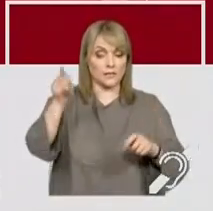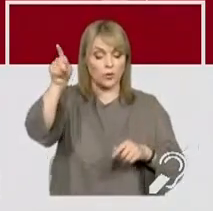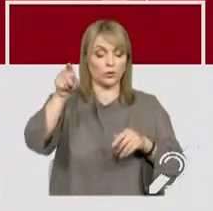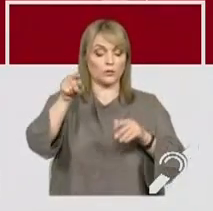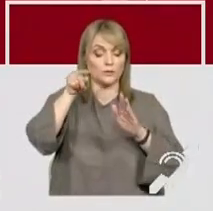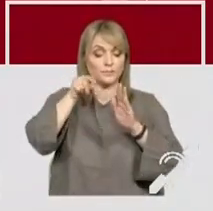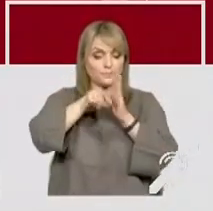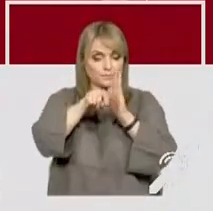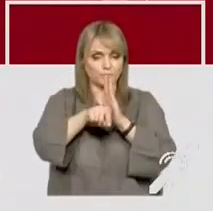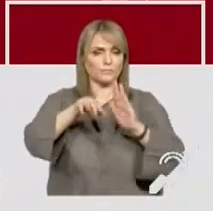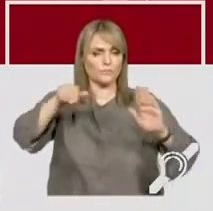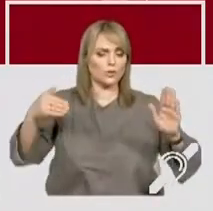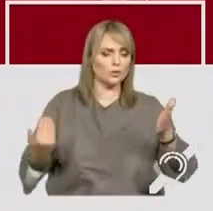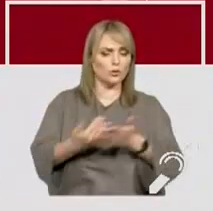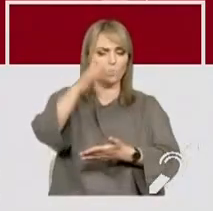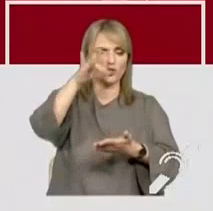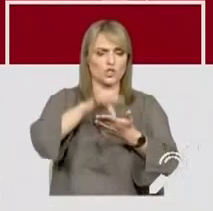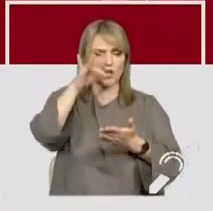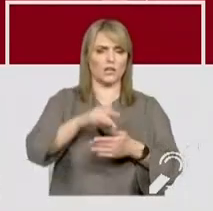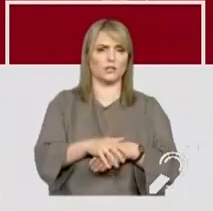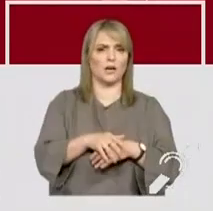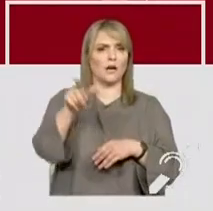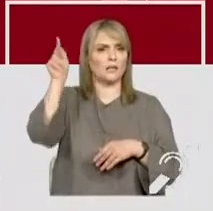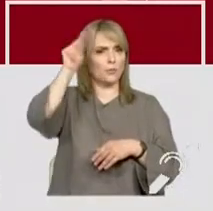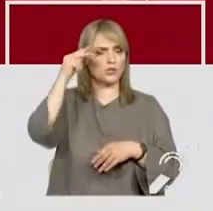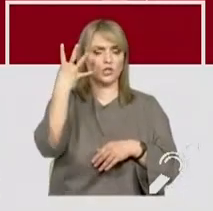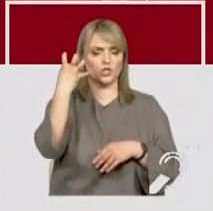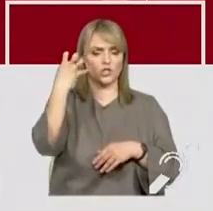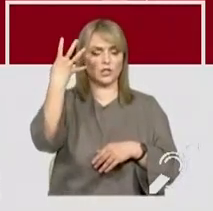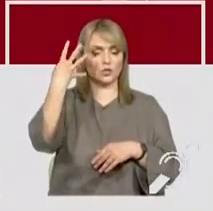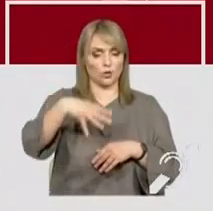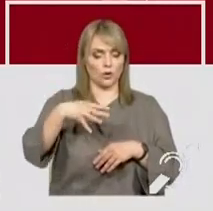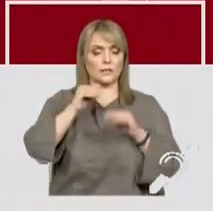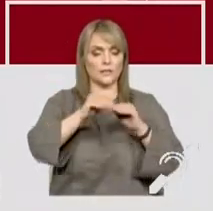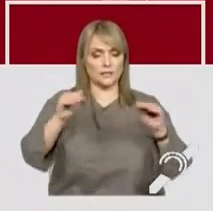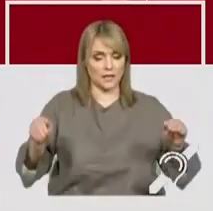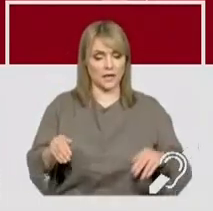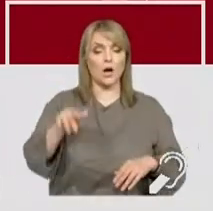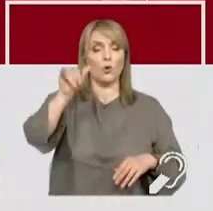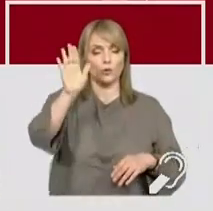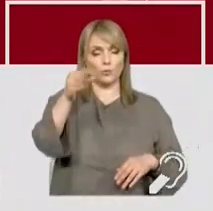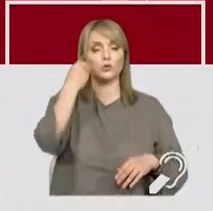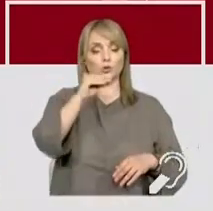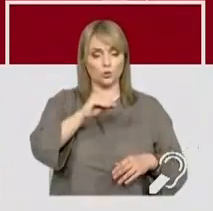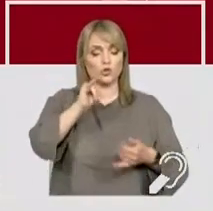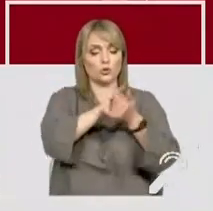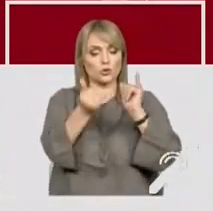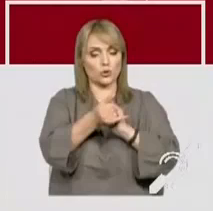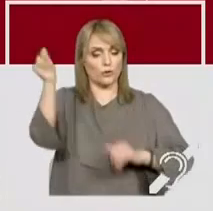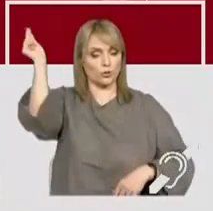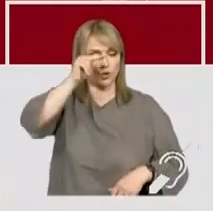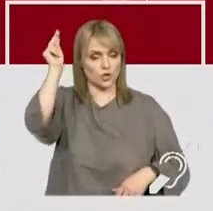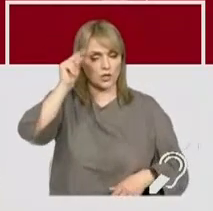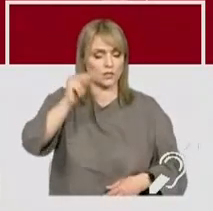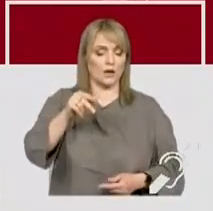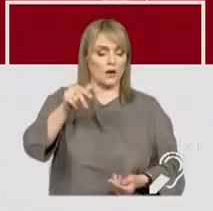ultimă generație. Peste 440 de elevi de la 5 specialități vor beneficia de condiții moderne de studii, adaptate